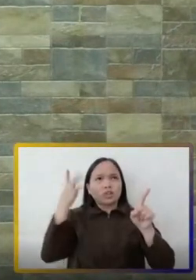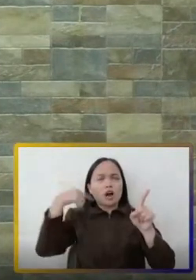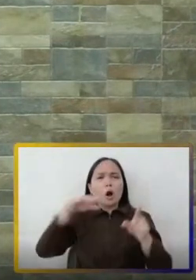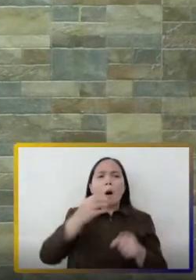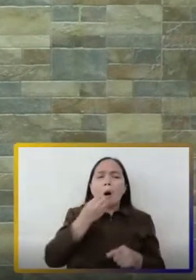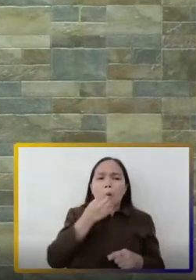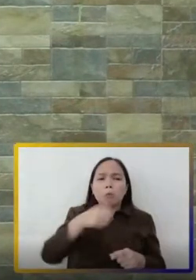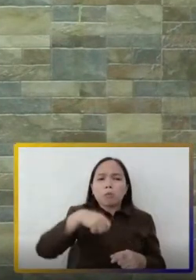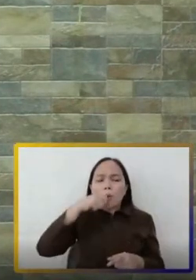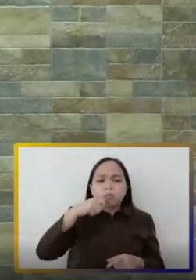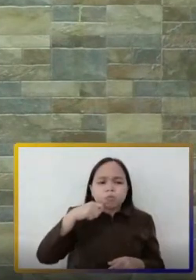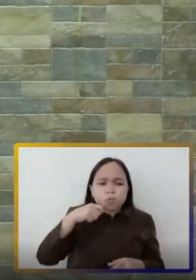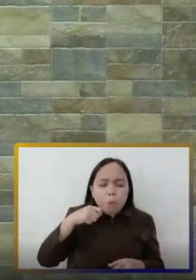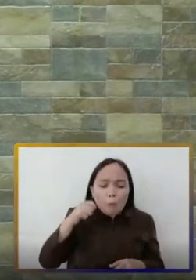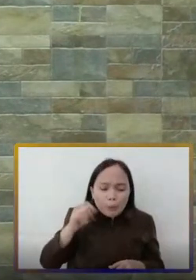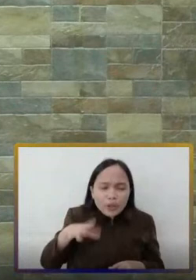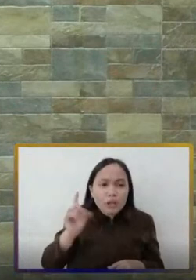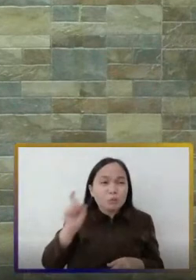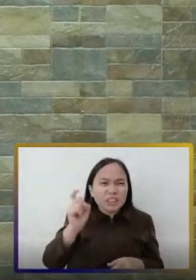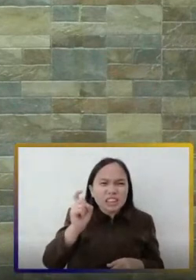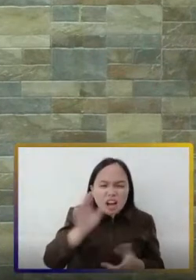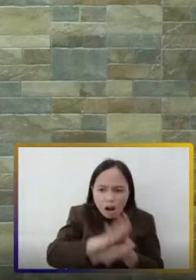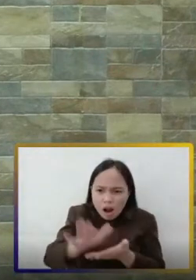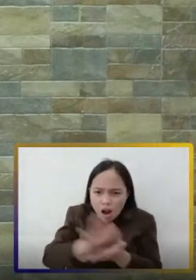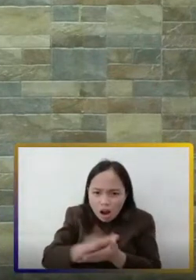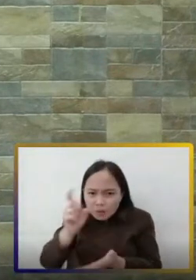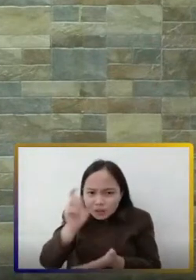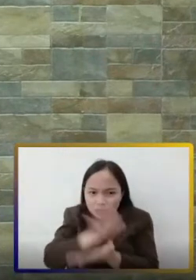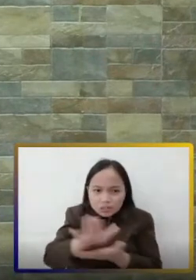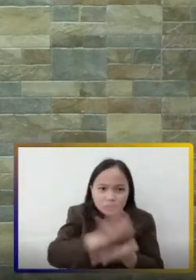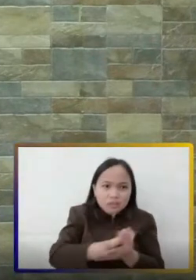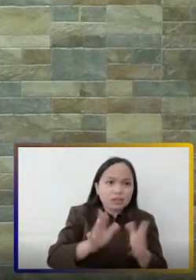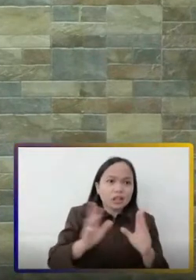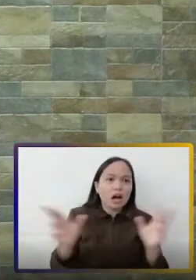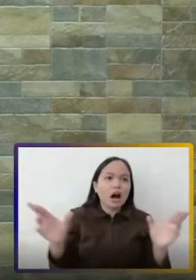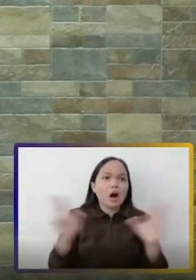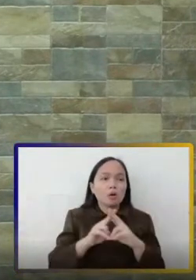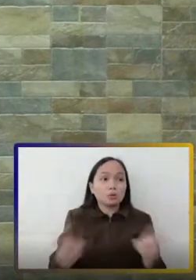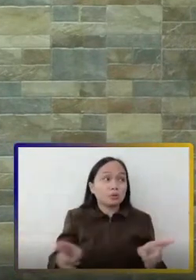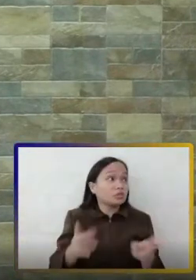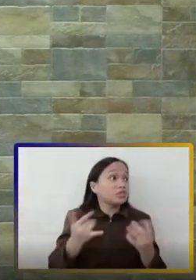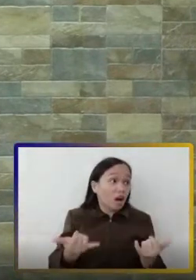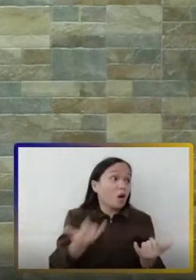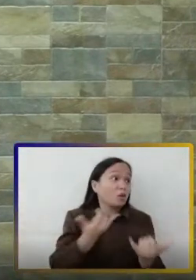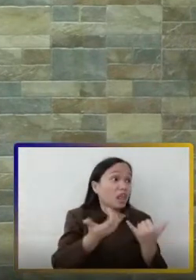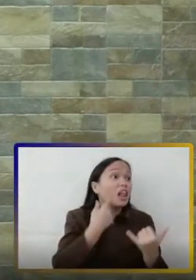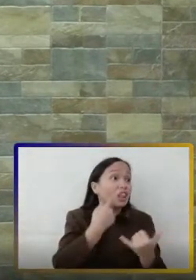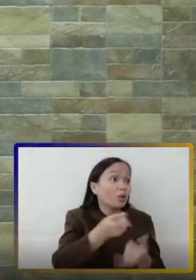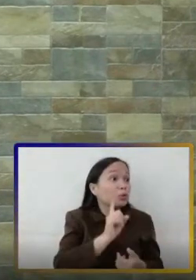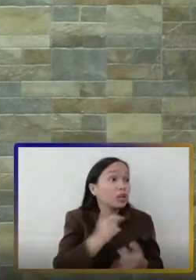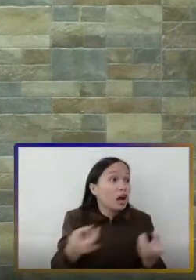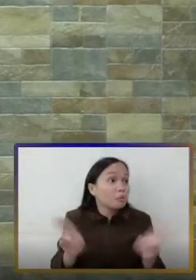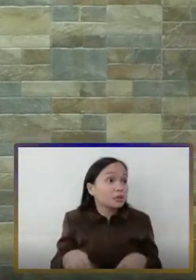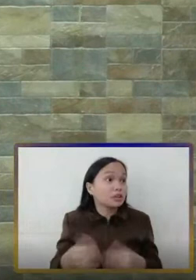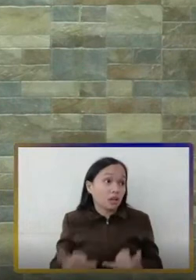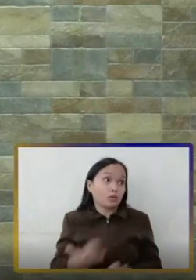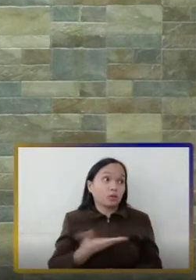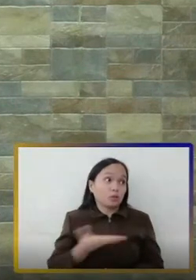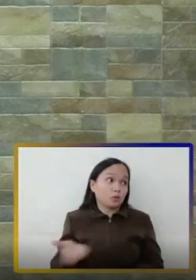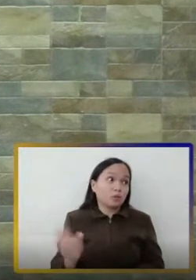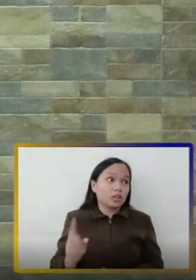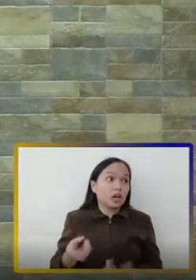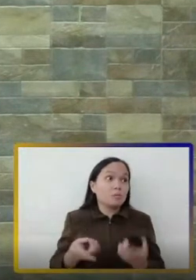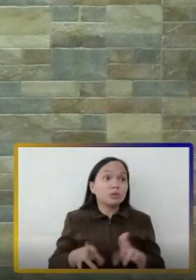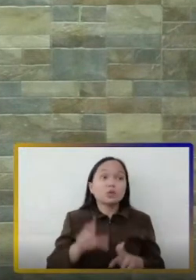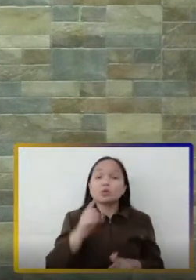ka at hahanapin mo kaagad yung cleaning materials. Come on, talk to me if you can. You, medyo